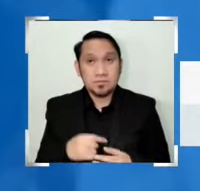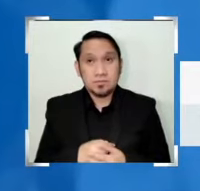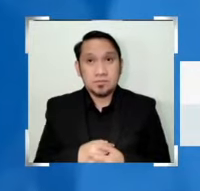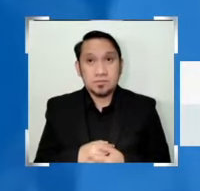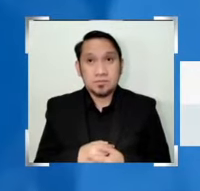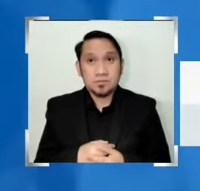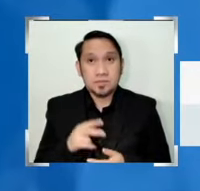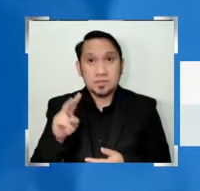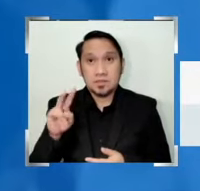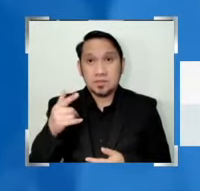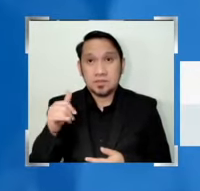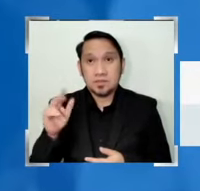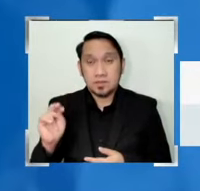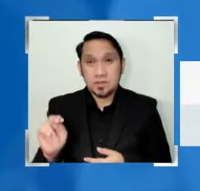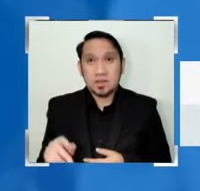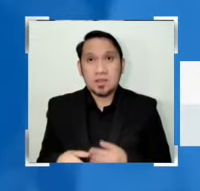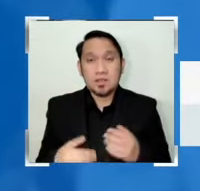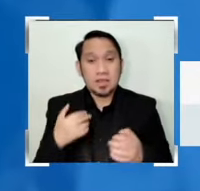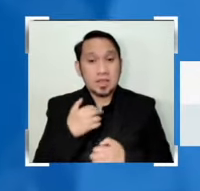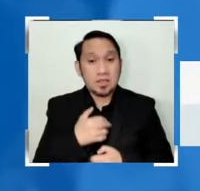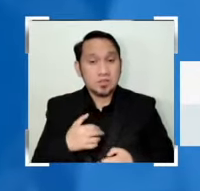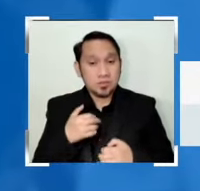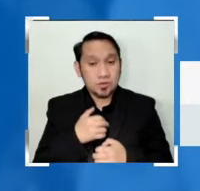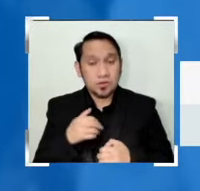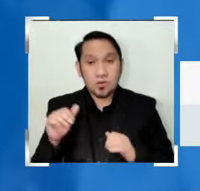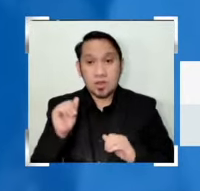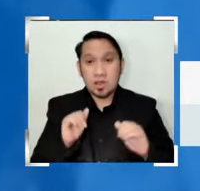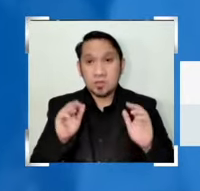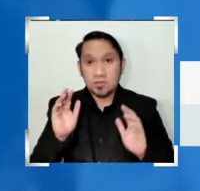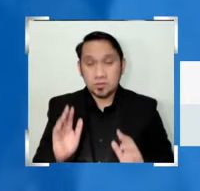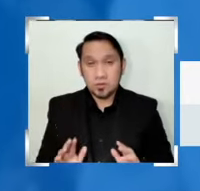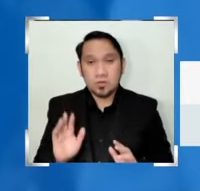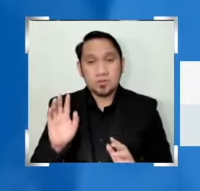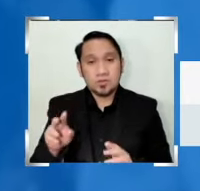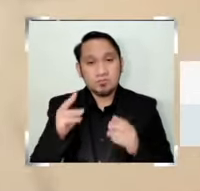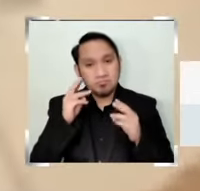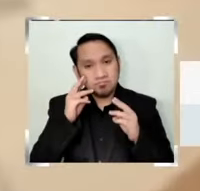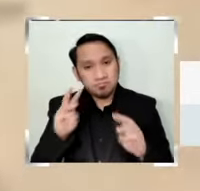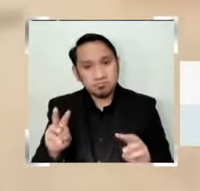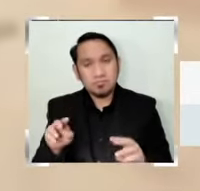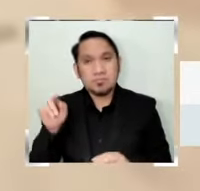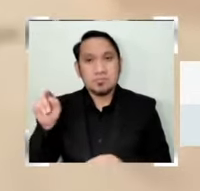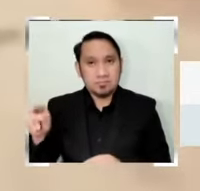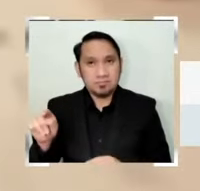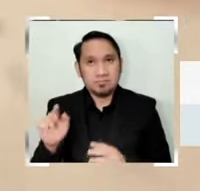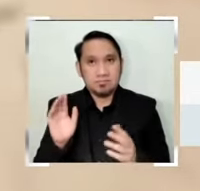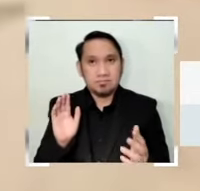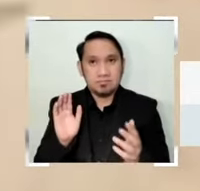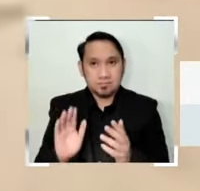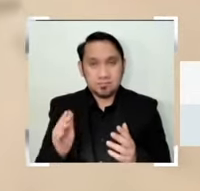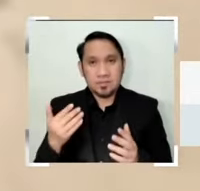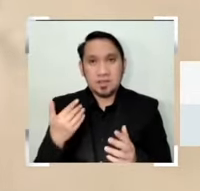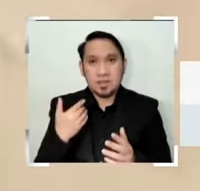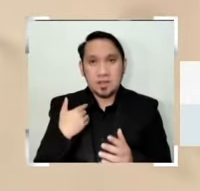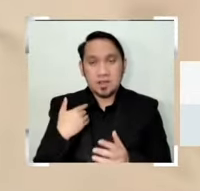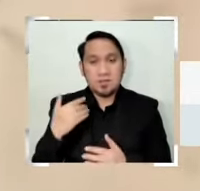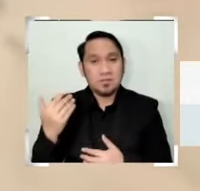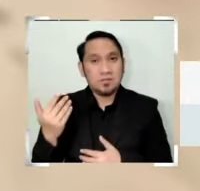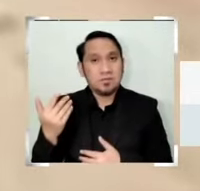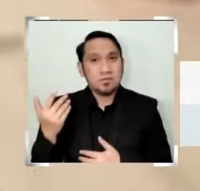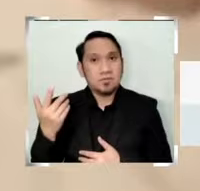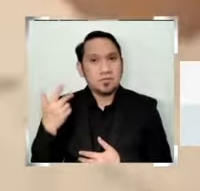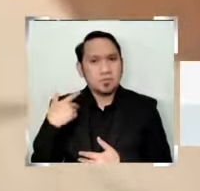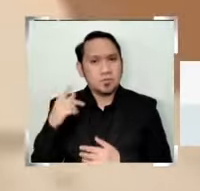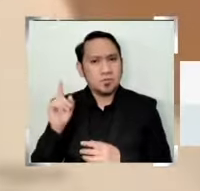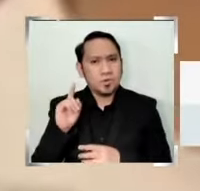Vigan. Enjoy naman ang aktor sa dance performances na kanyang pinanood. Gumanap si Sung-gi sa ilang sikat na K-drama gaya ng Shining Inheritance